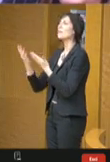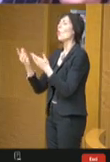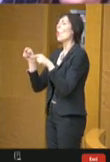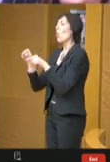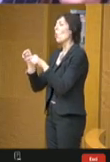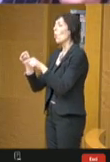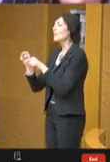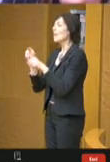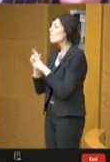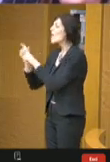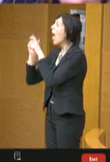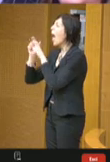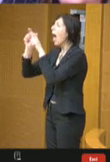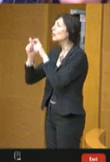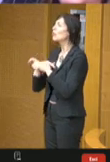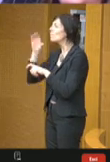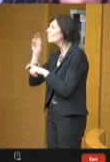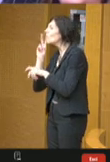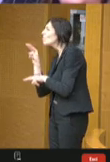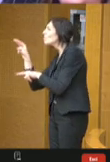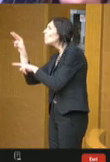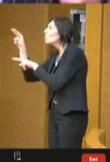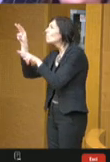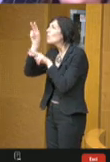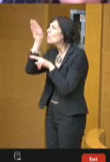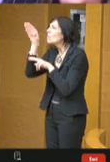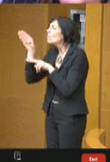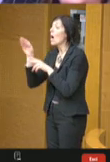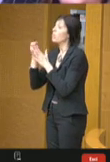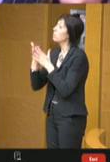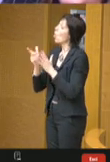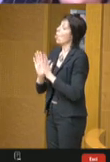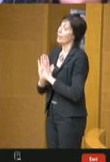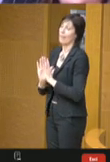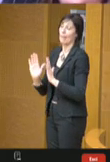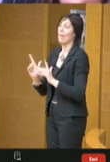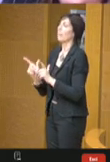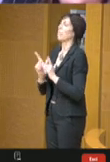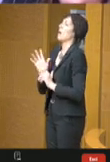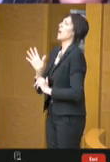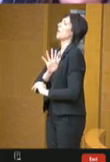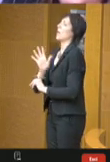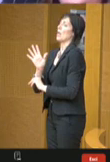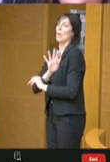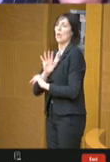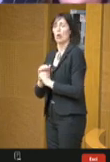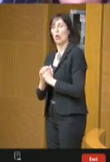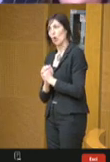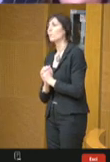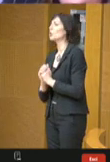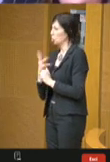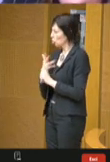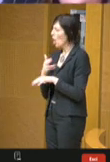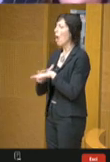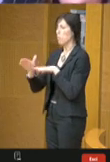Questi viaggi, queste visite sono particolarmente importanti, sono particolarmente arricchenti e ci sono delle buone pratiche